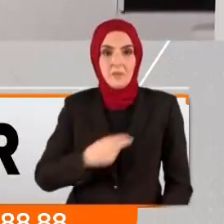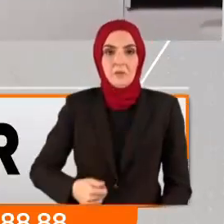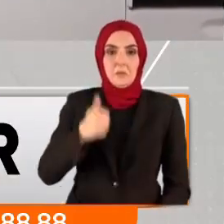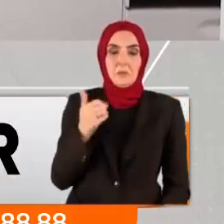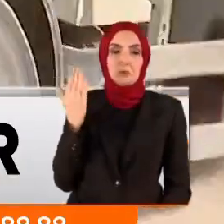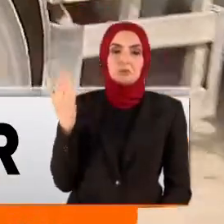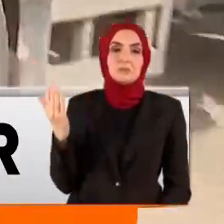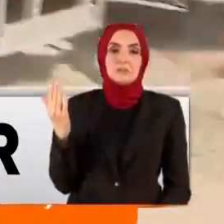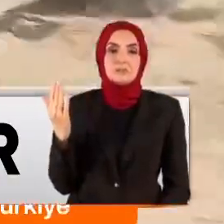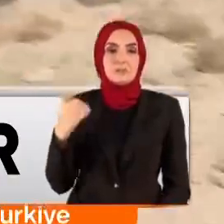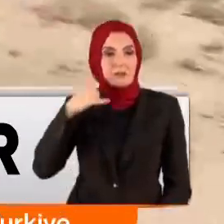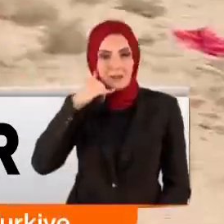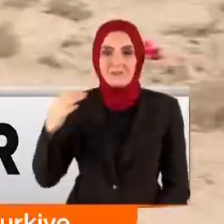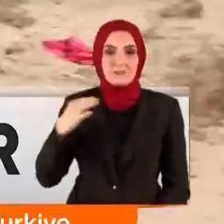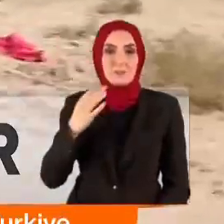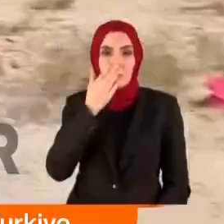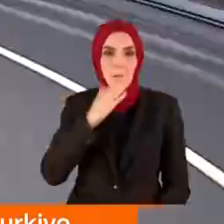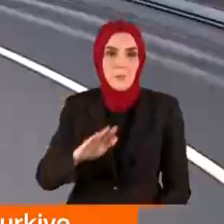yok, arayan yok.